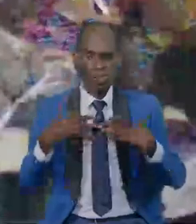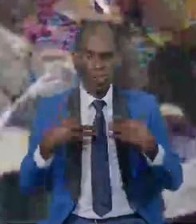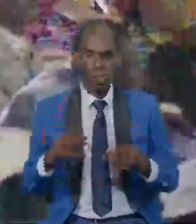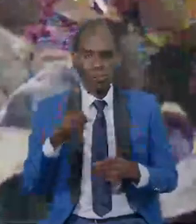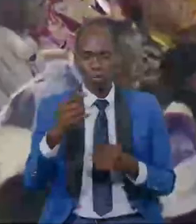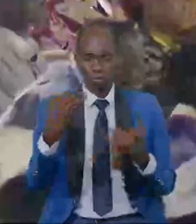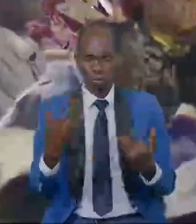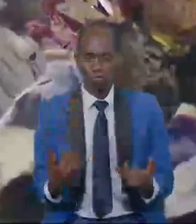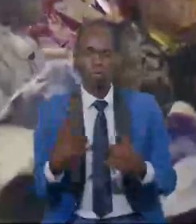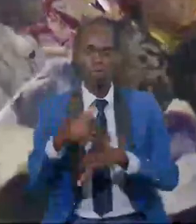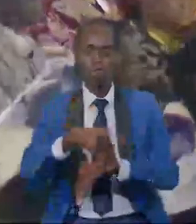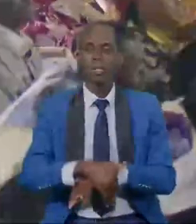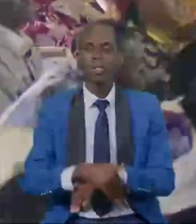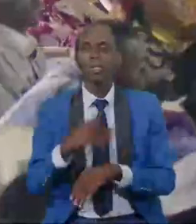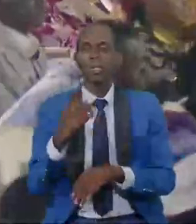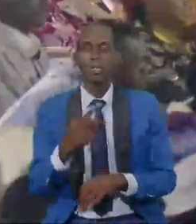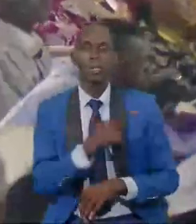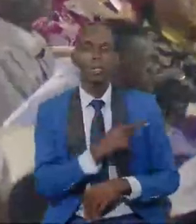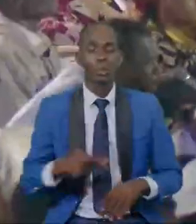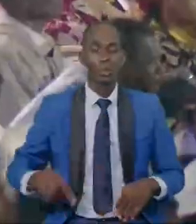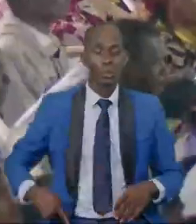vous guérira ce soir.